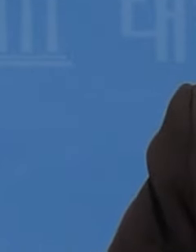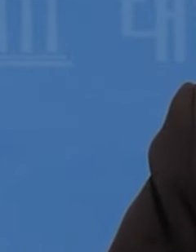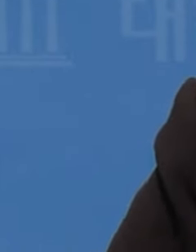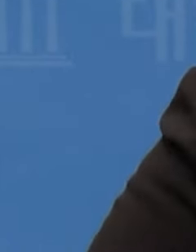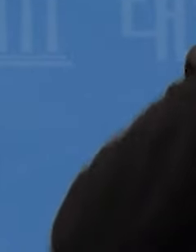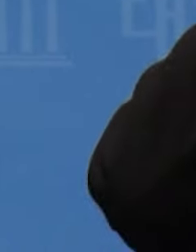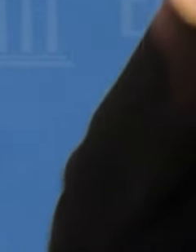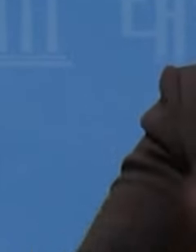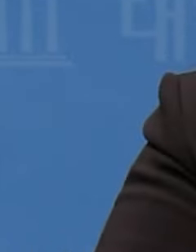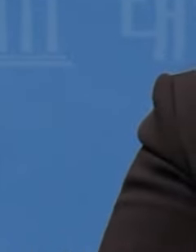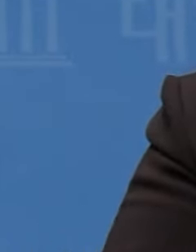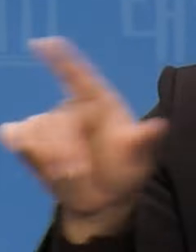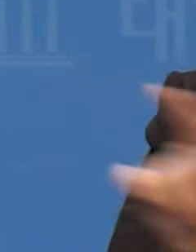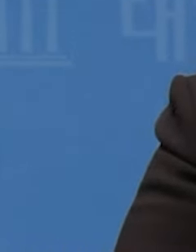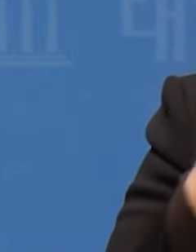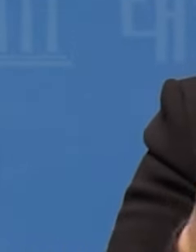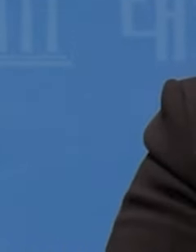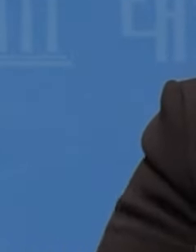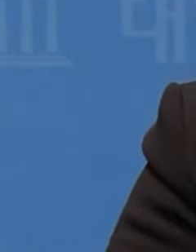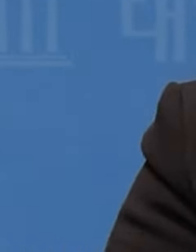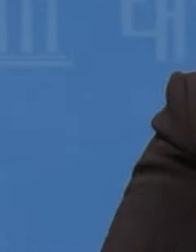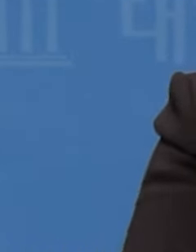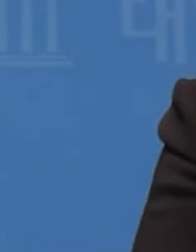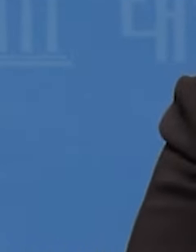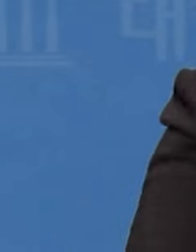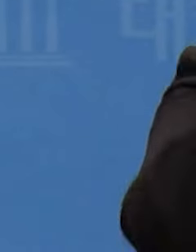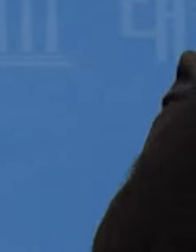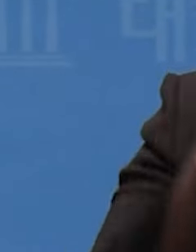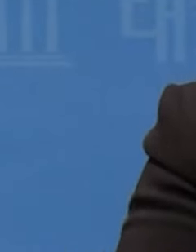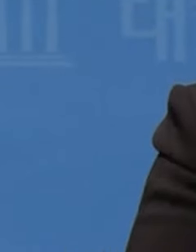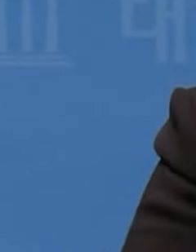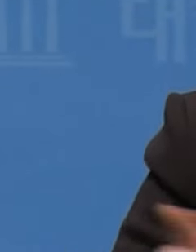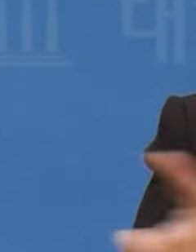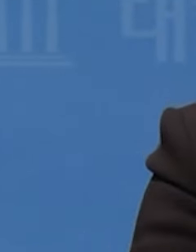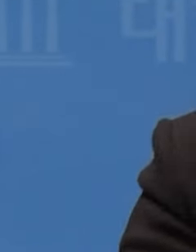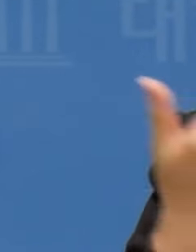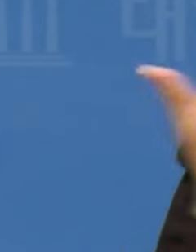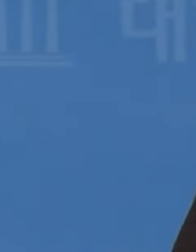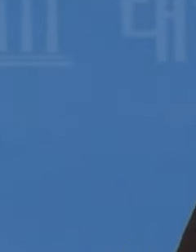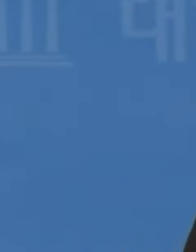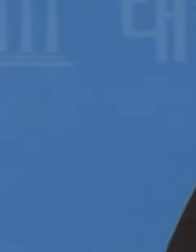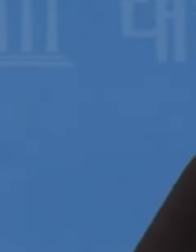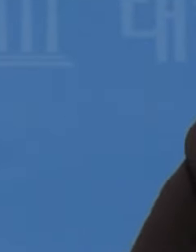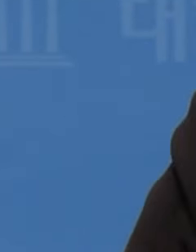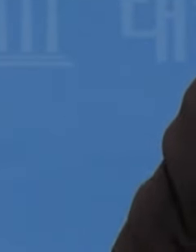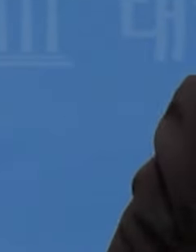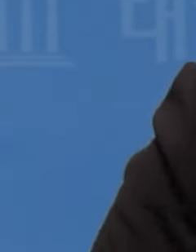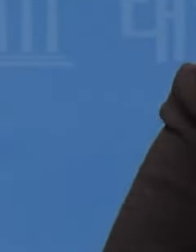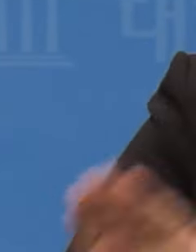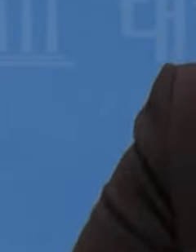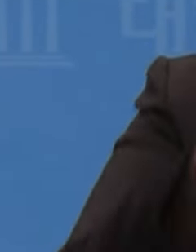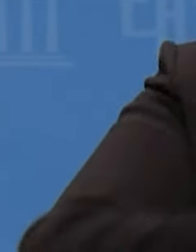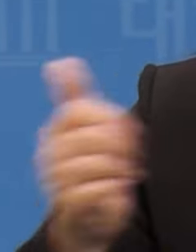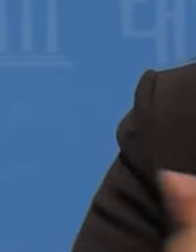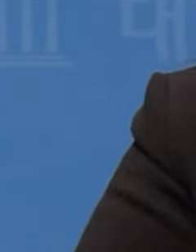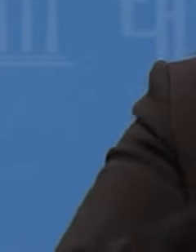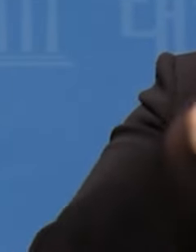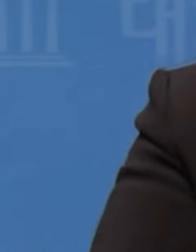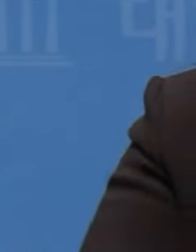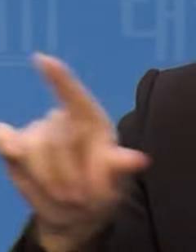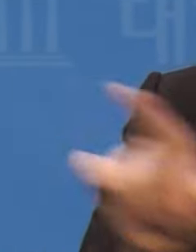청년들이 민주당을 믿었듯이 이제는 민주당이 청년에게 믿음을 주십시오. 저희는 끝까지 민주당을